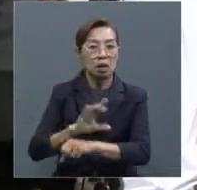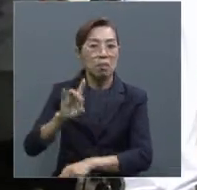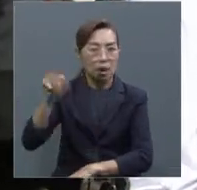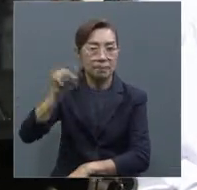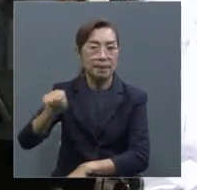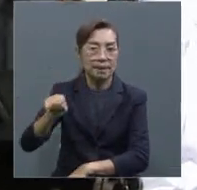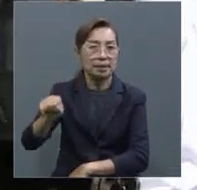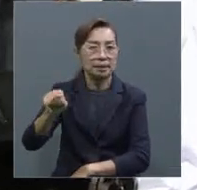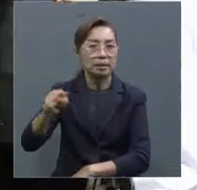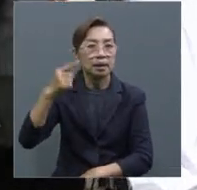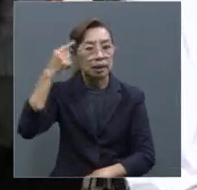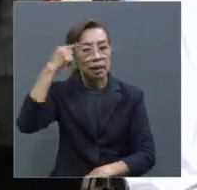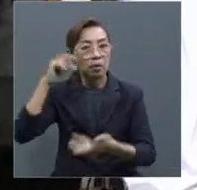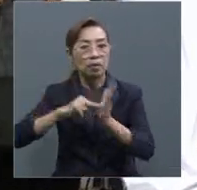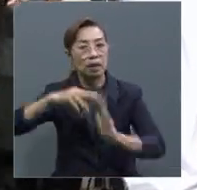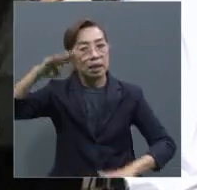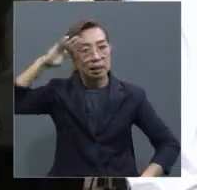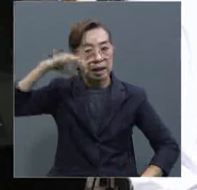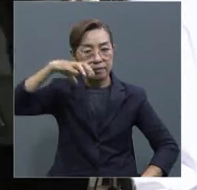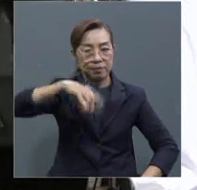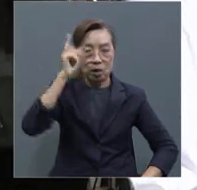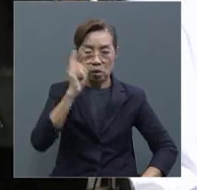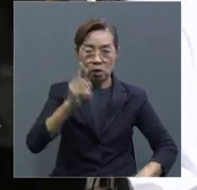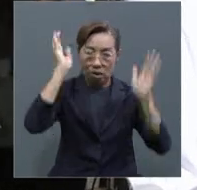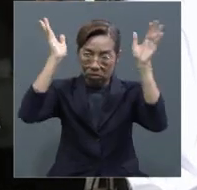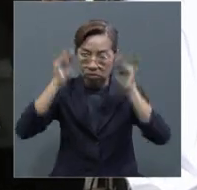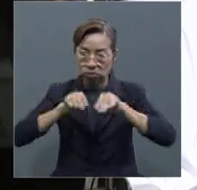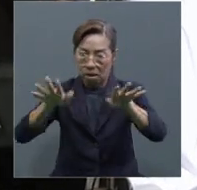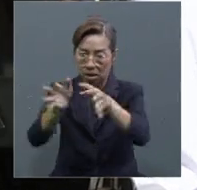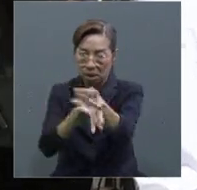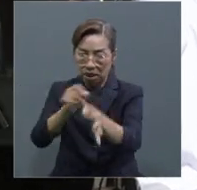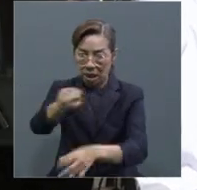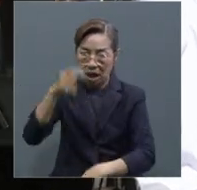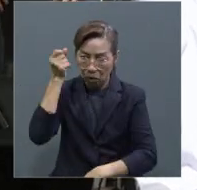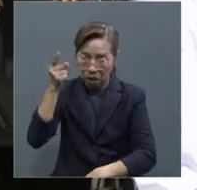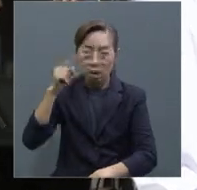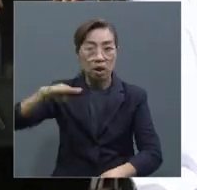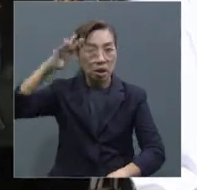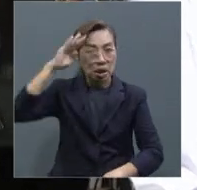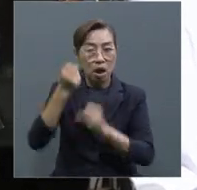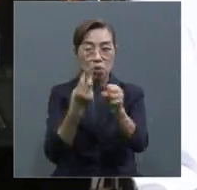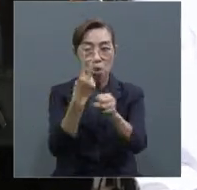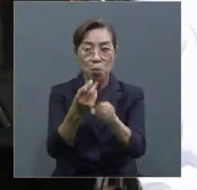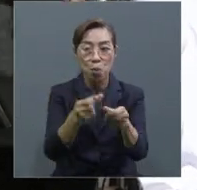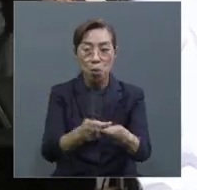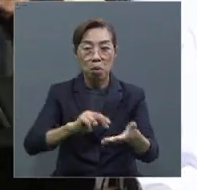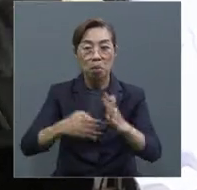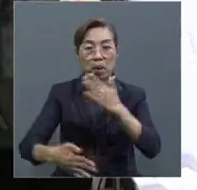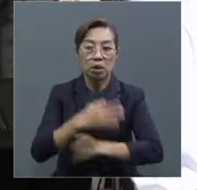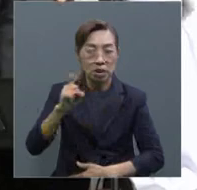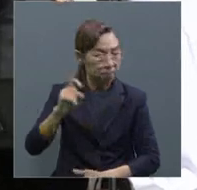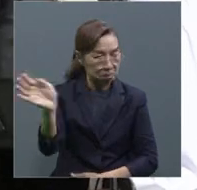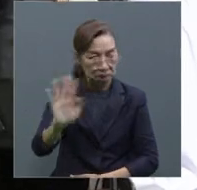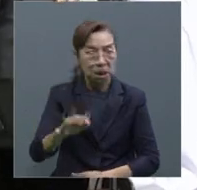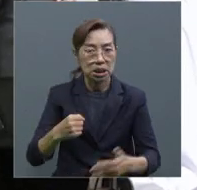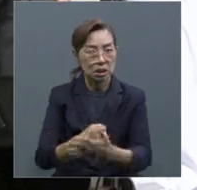เป้าหมายที่สำคัญก็คือกองทัพและเหล่าทัพต้องพูดคุยกับสังคมให้เข้าใจใหม่ว่าการเป็นทหาร 2ปีไม่ใช่การสูญเสียโอกาส